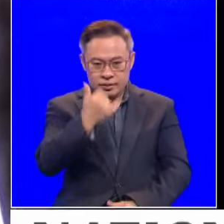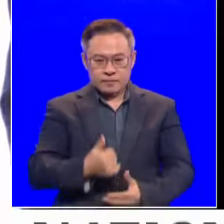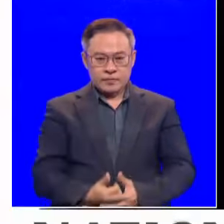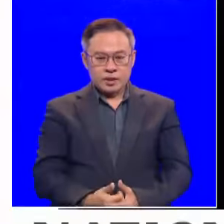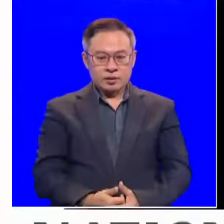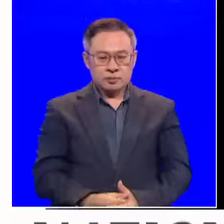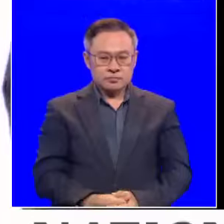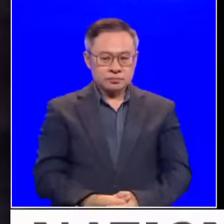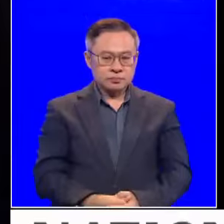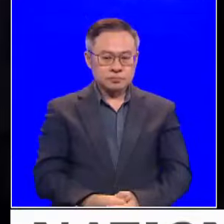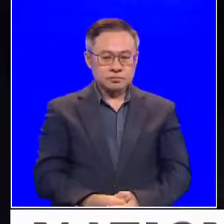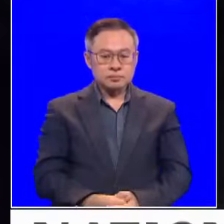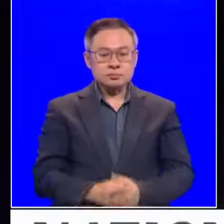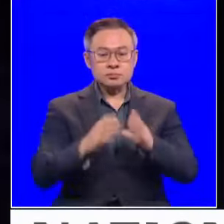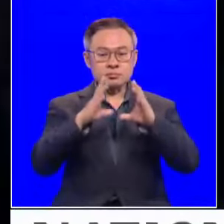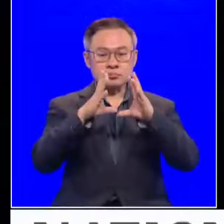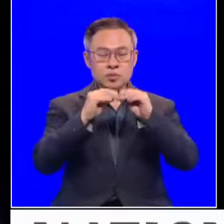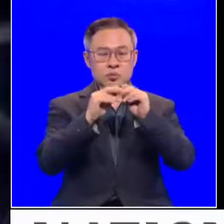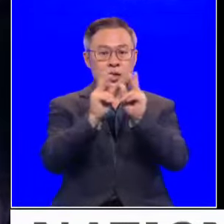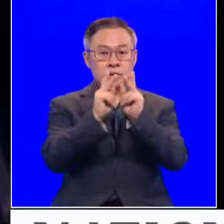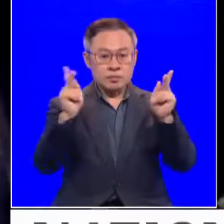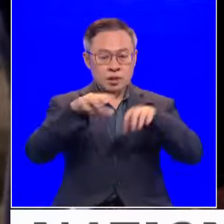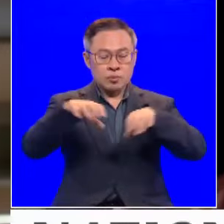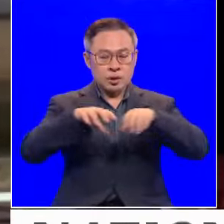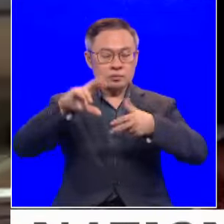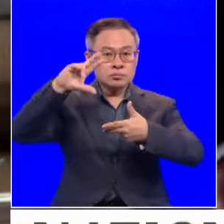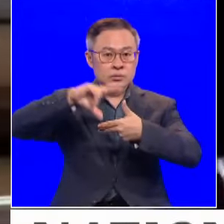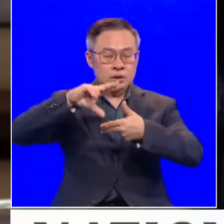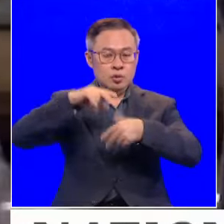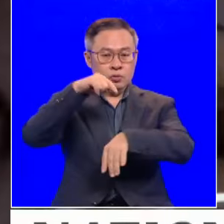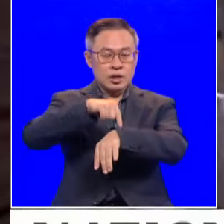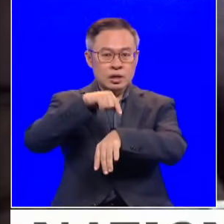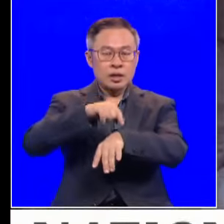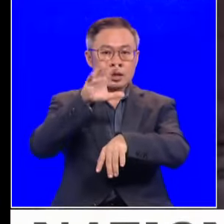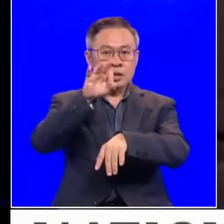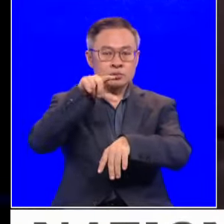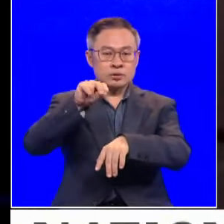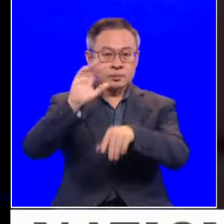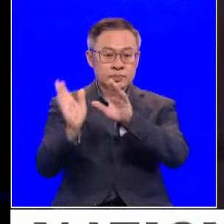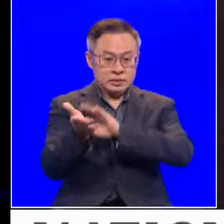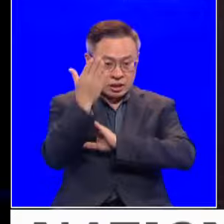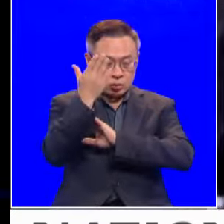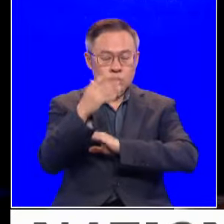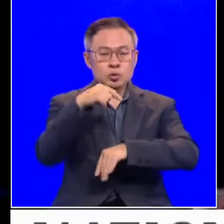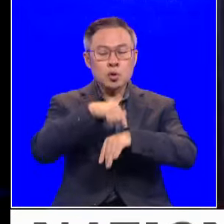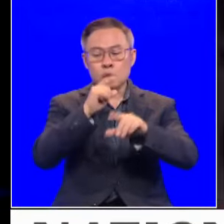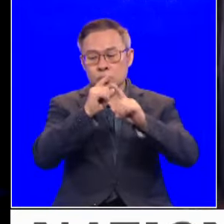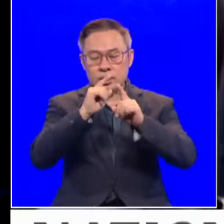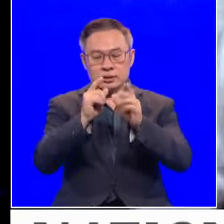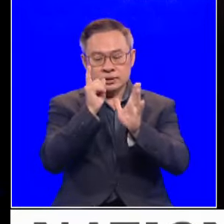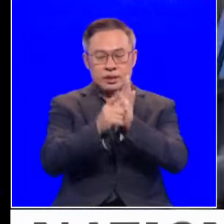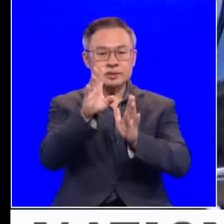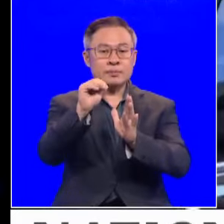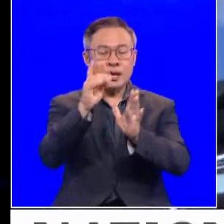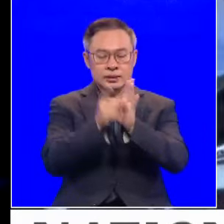ที่มีการประชุมกรรมการบริหารพรรคในเวลา 9:30 นาทีนะคะได้ใช้เวลาประชุมประมาณ45นาทีพลเอกประวิตรวงษ์สุวรรณหัวหน้าพร